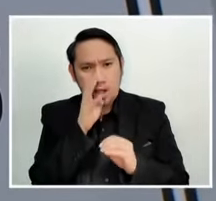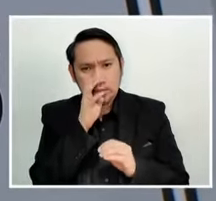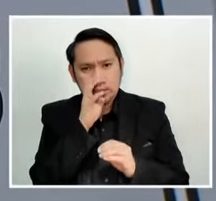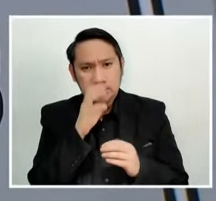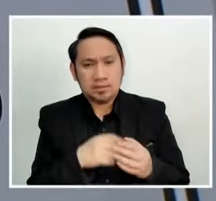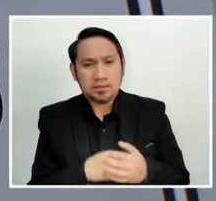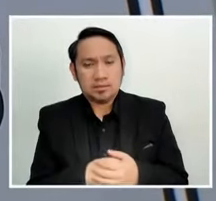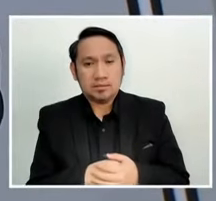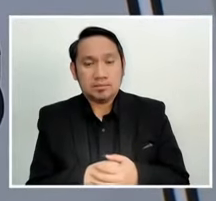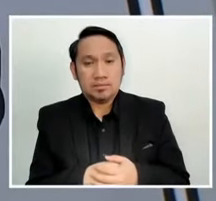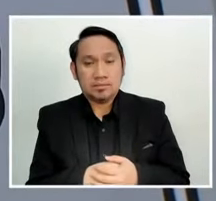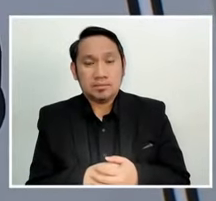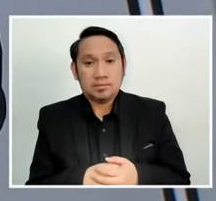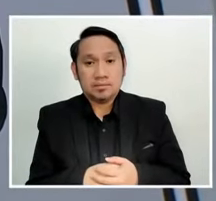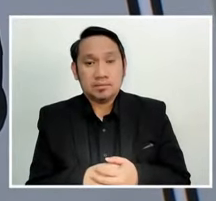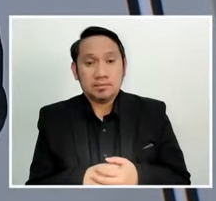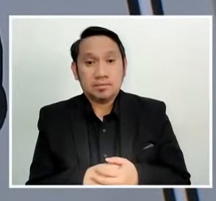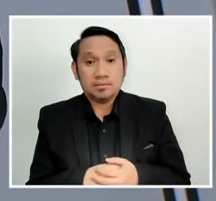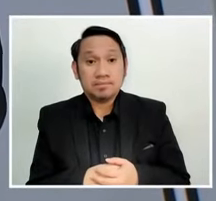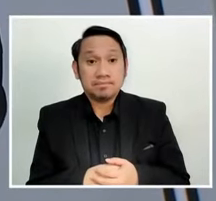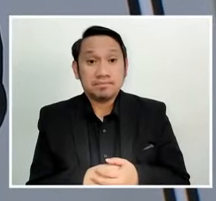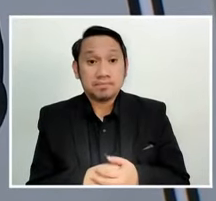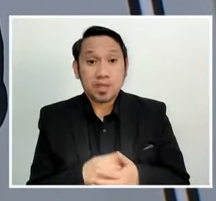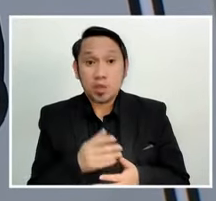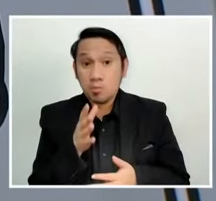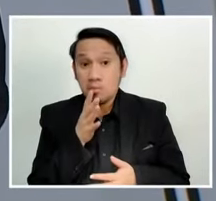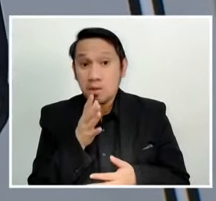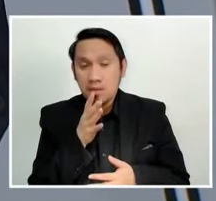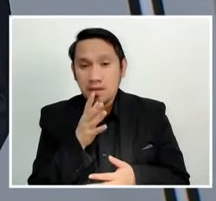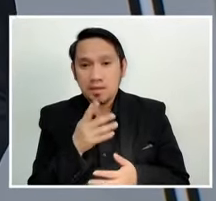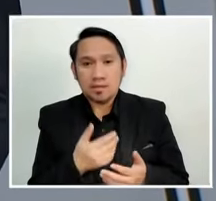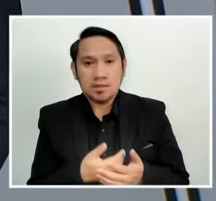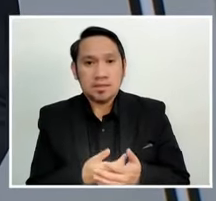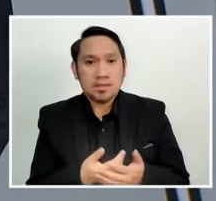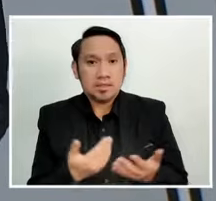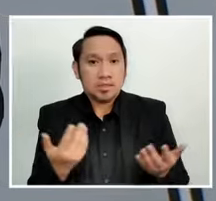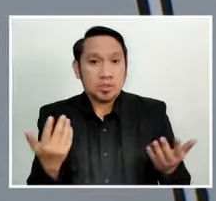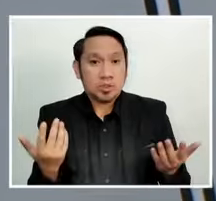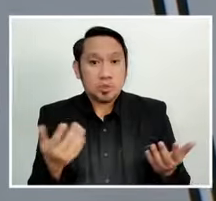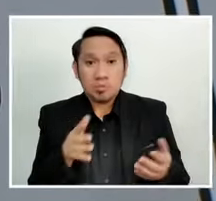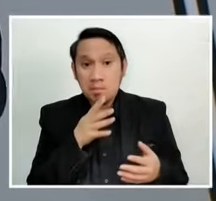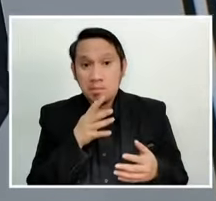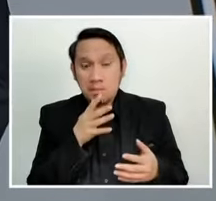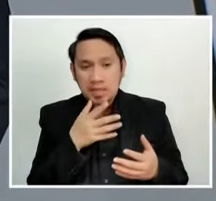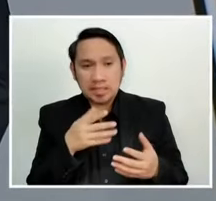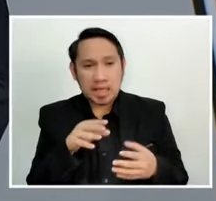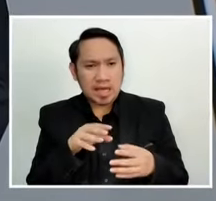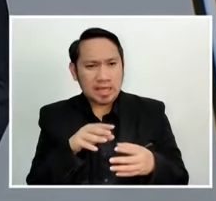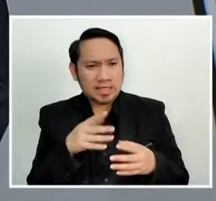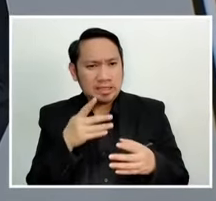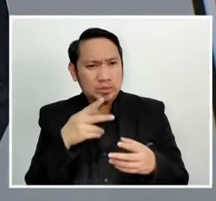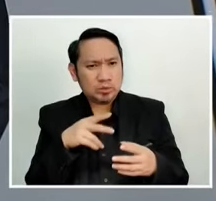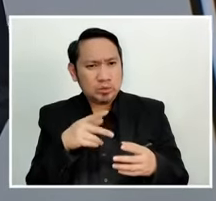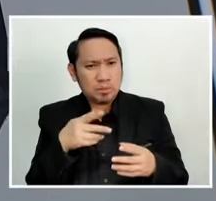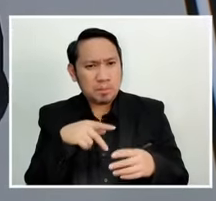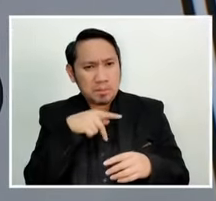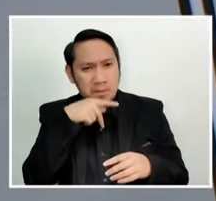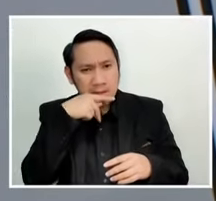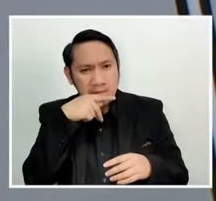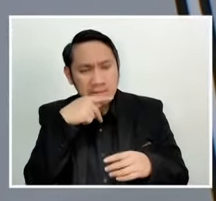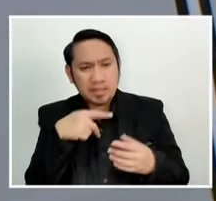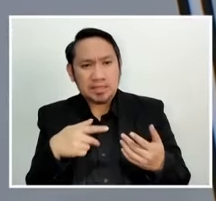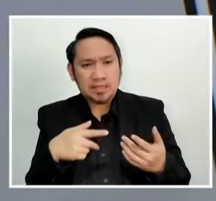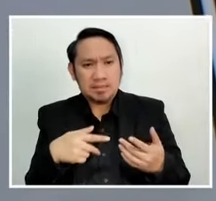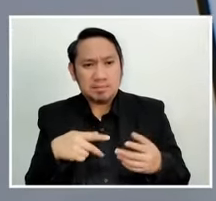Namong problema ngayon ang ina ng batang nalapnos ng ari sa isang ospital sa Quezon City. Bukod sa kailangan ng anak ng plastic